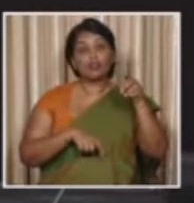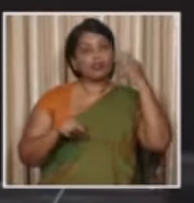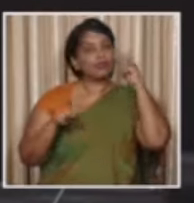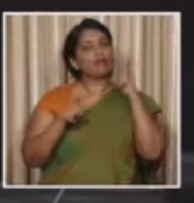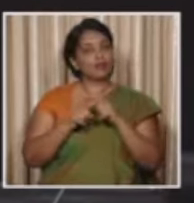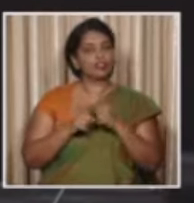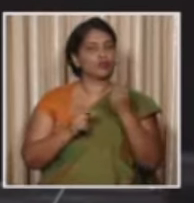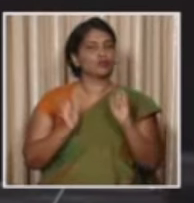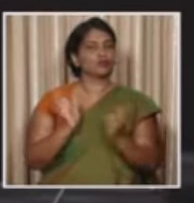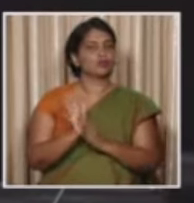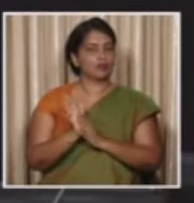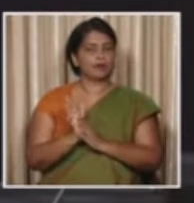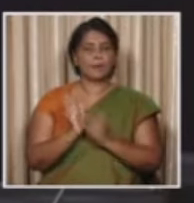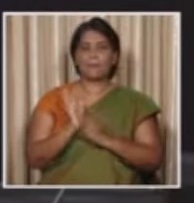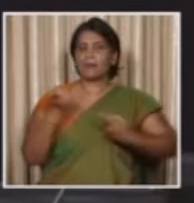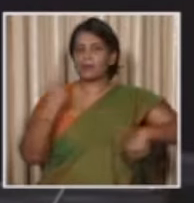उत्साह